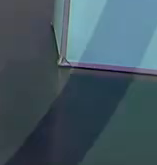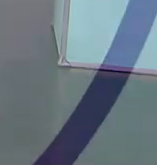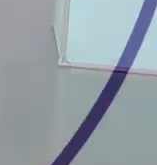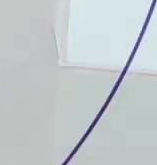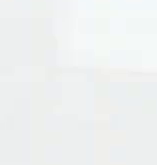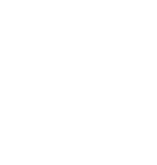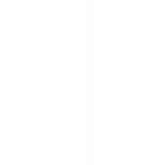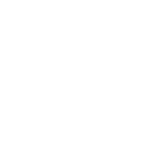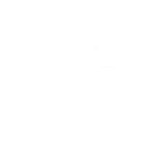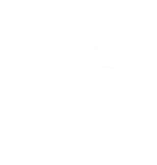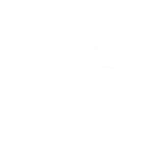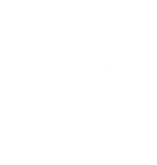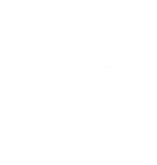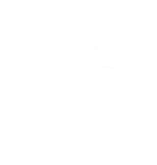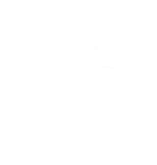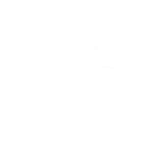meja ni.